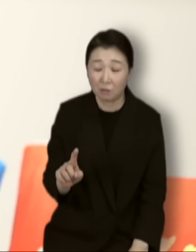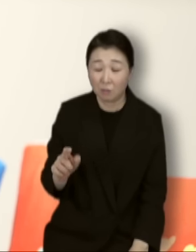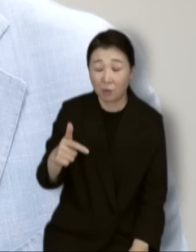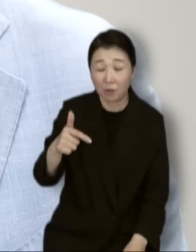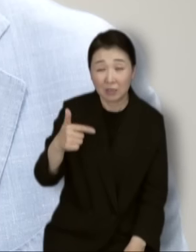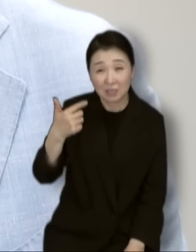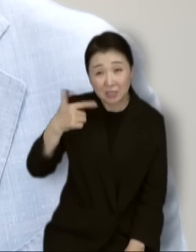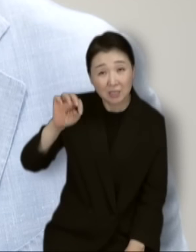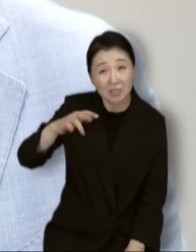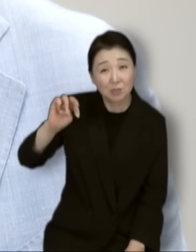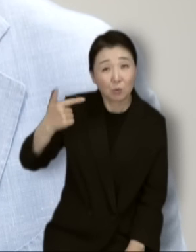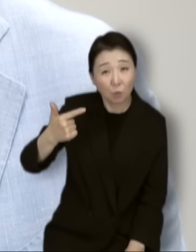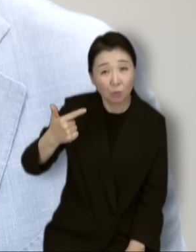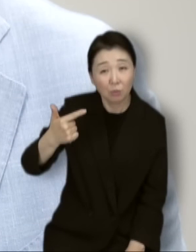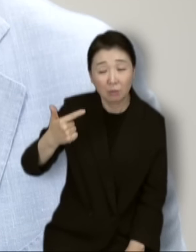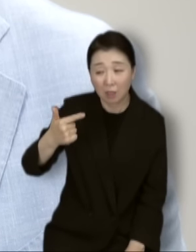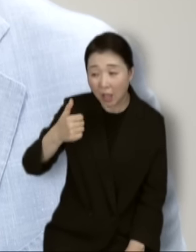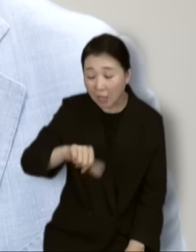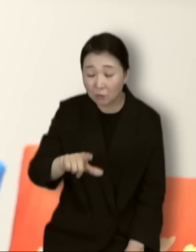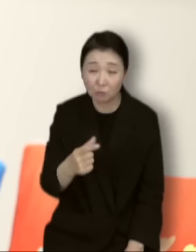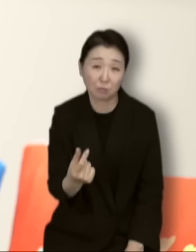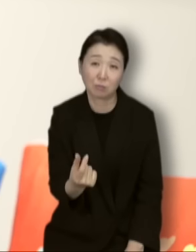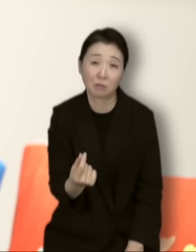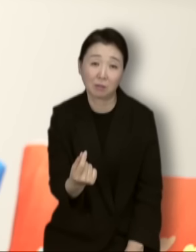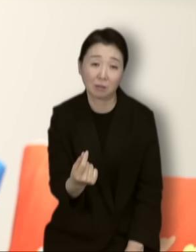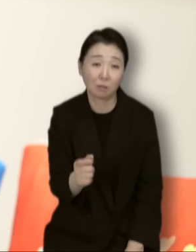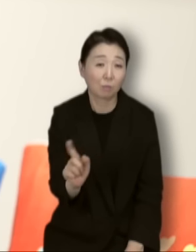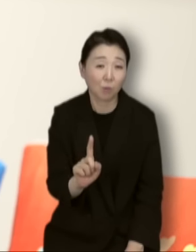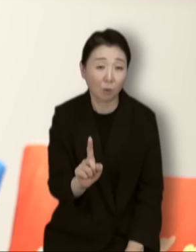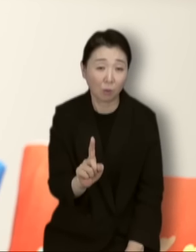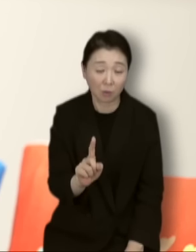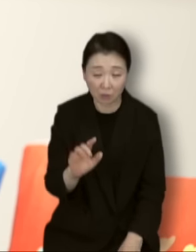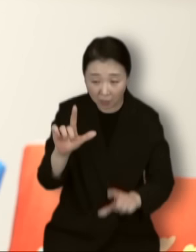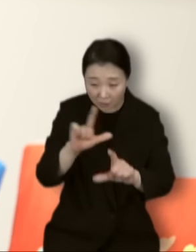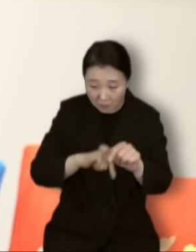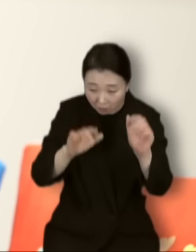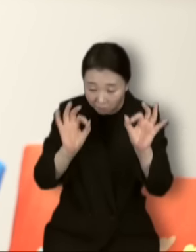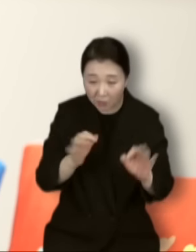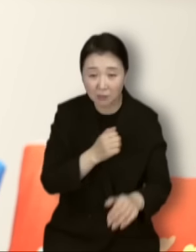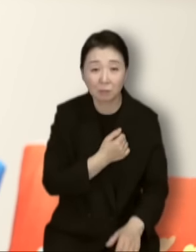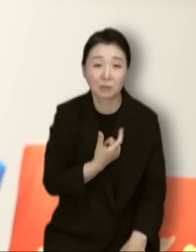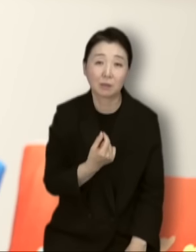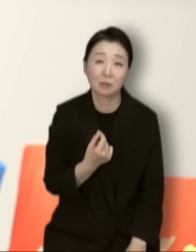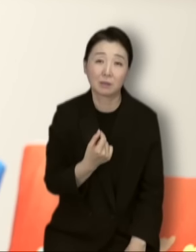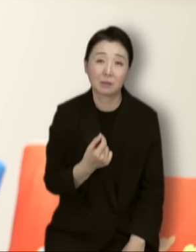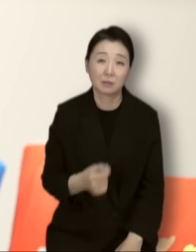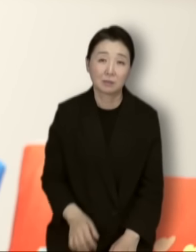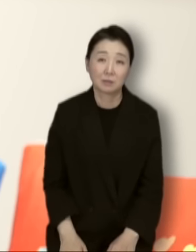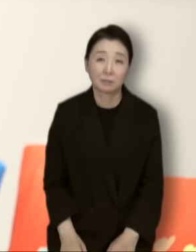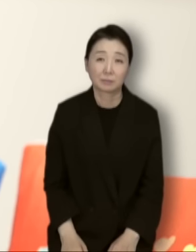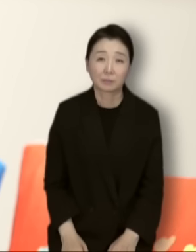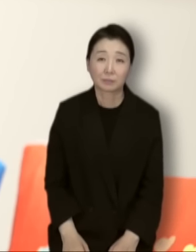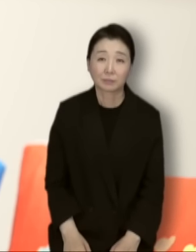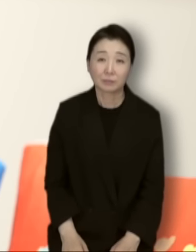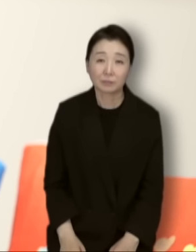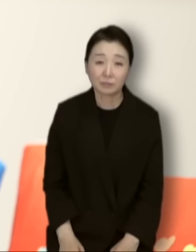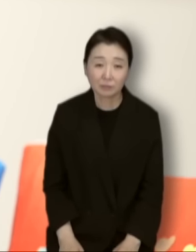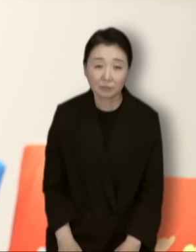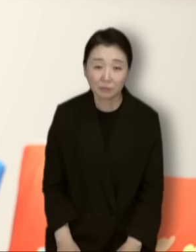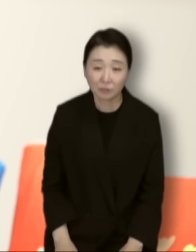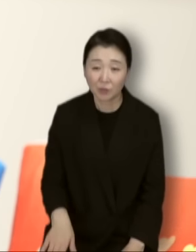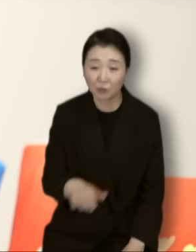뭐 저모양이네 이런 것들이 너무너무 저한테는 지금 답답한 거예요 그래요